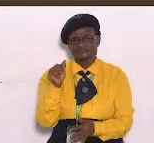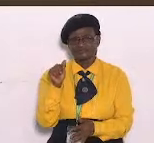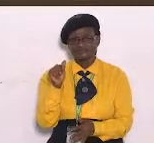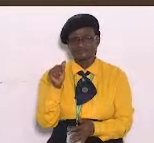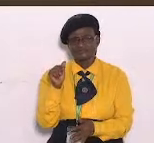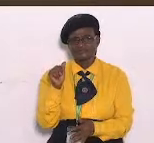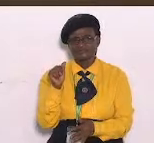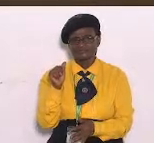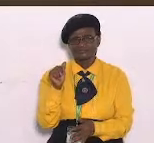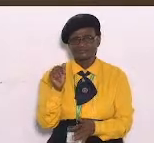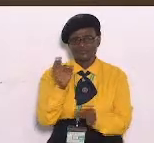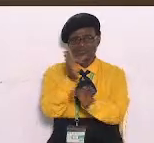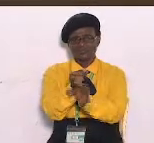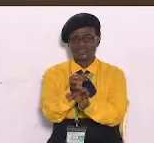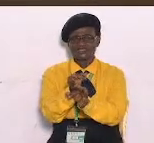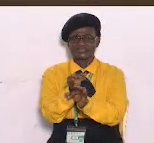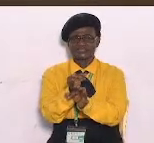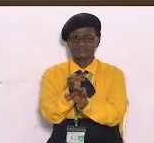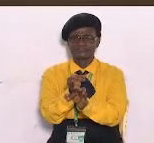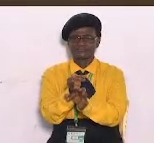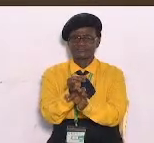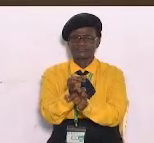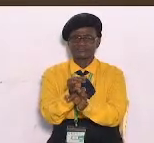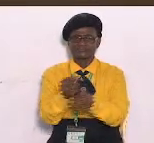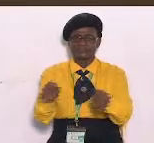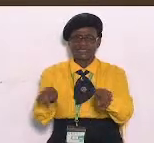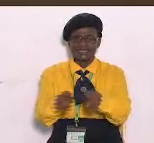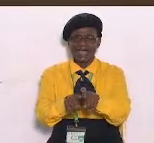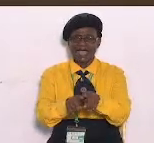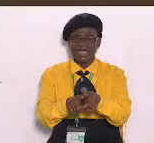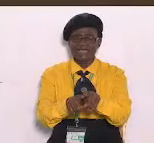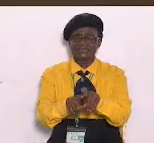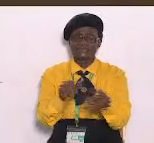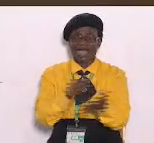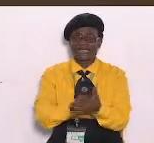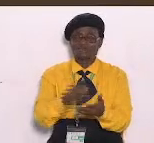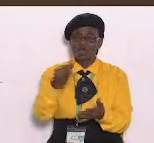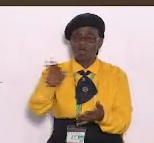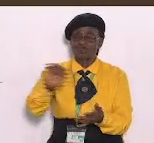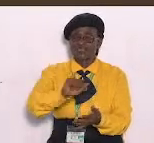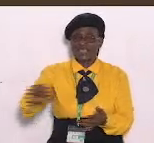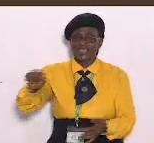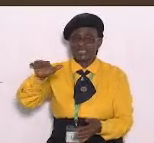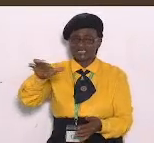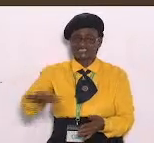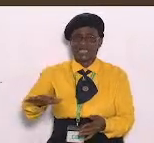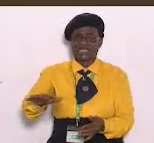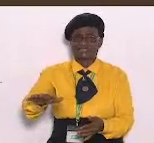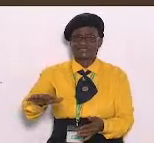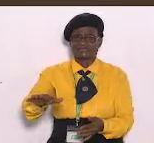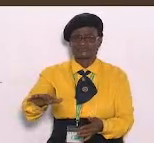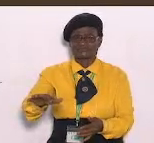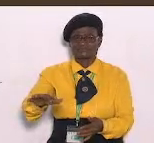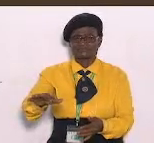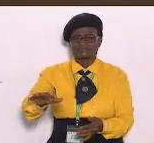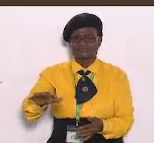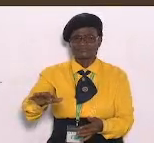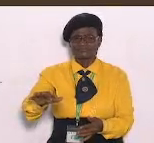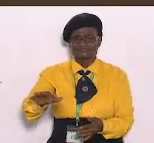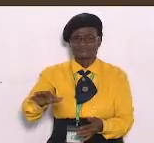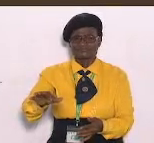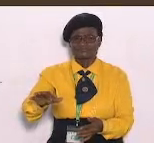croit tout est possible à celui qui croit la foi comme un